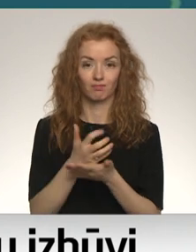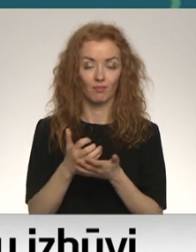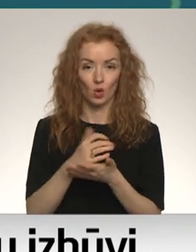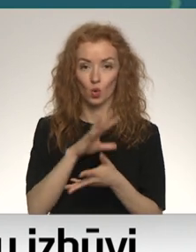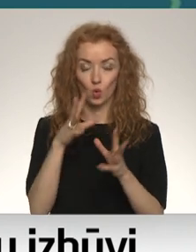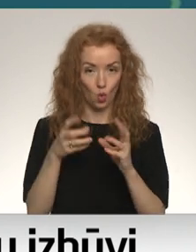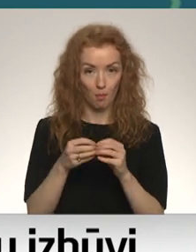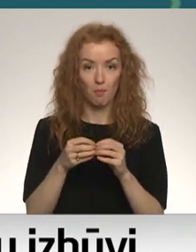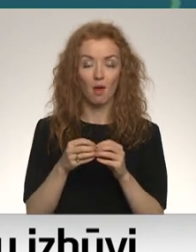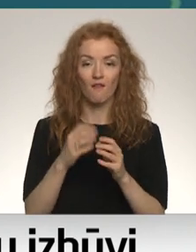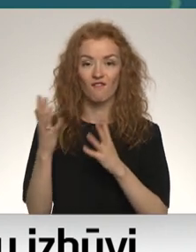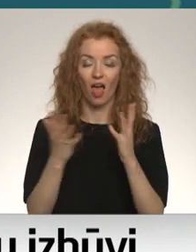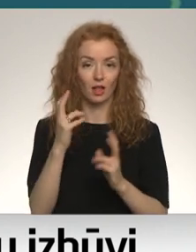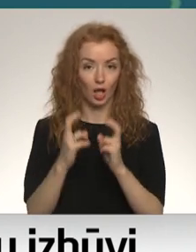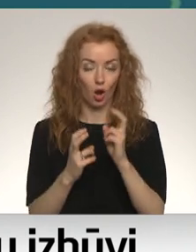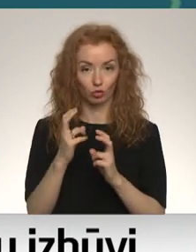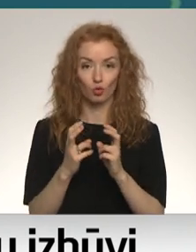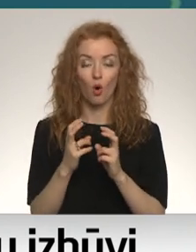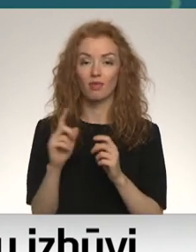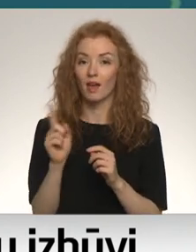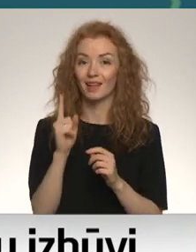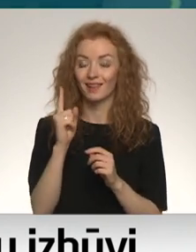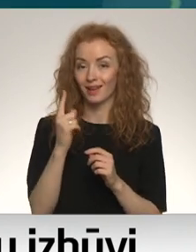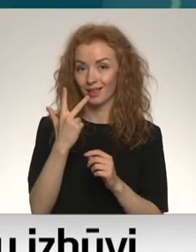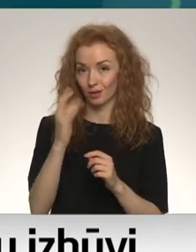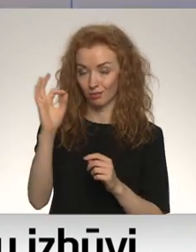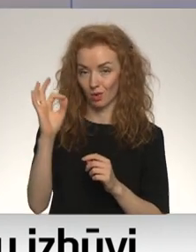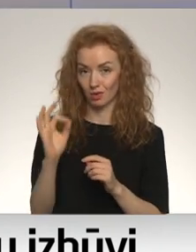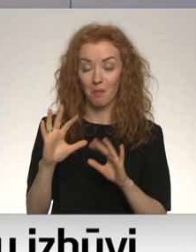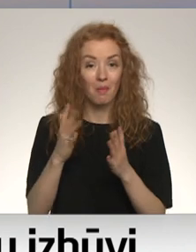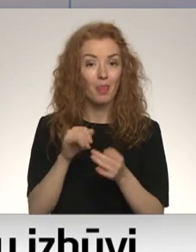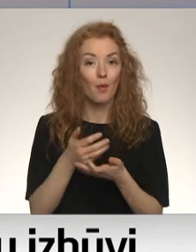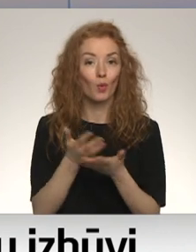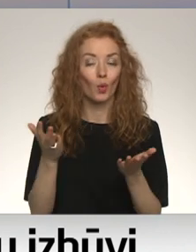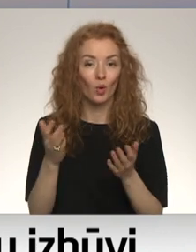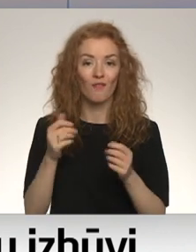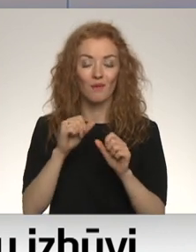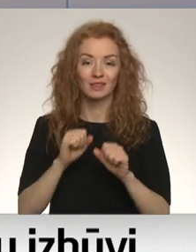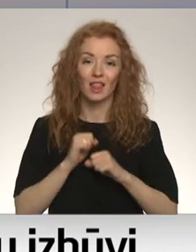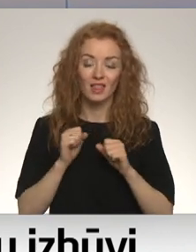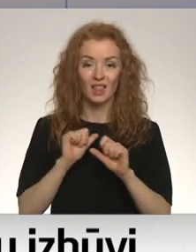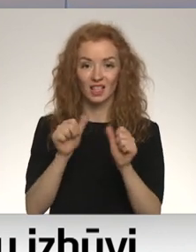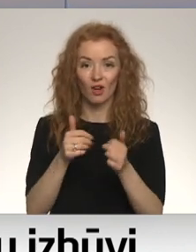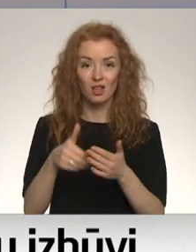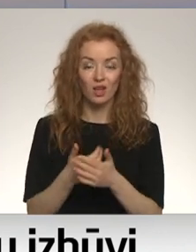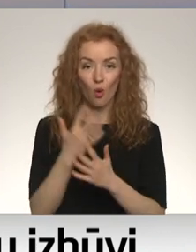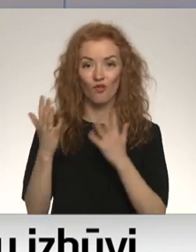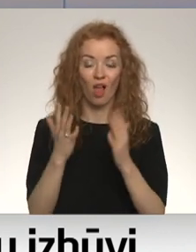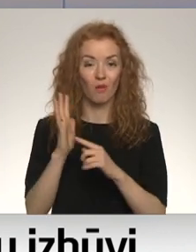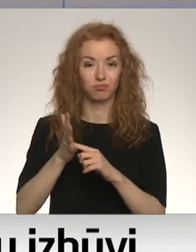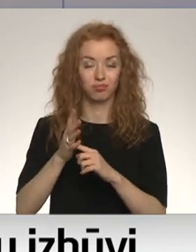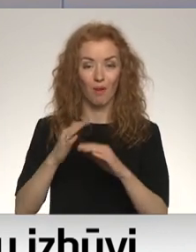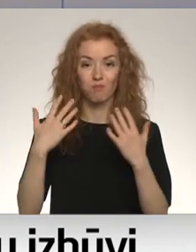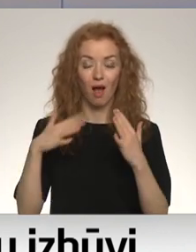kopējā apjoma vēja saražotā elektroenerģija esot tikai 3%, bet jebkuri centieni izveidot jaunus vēja parkus saduras pret